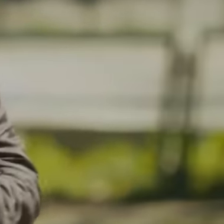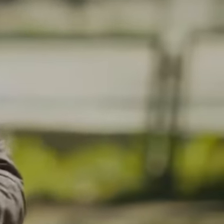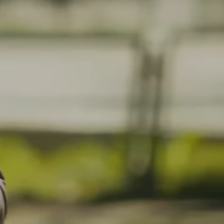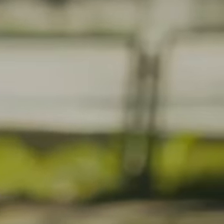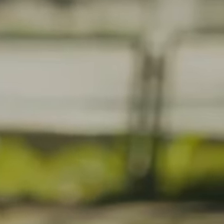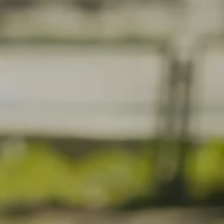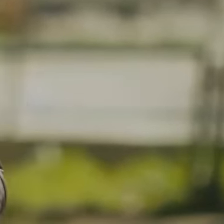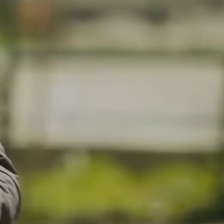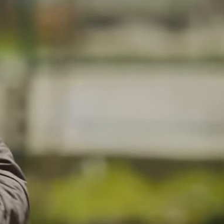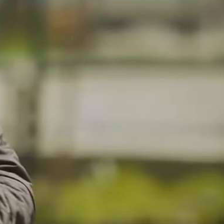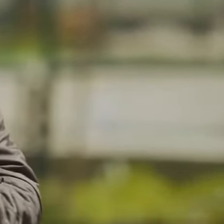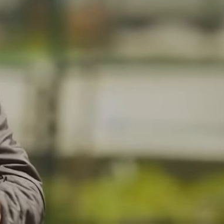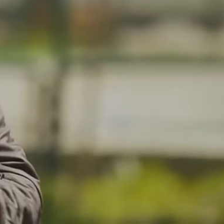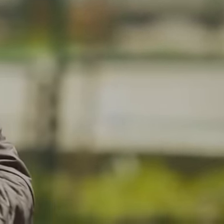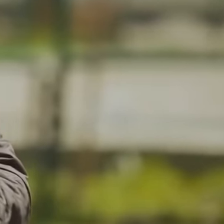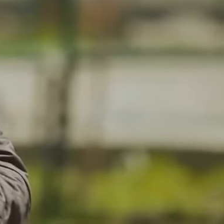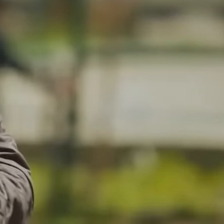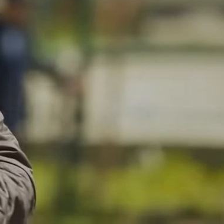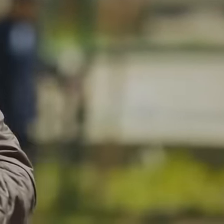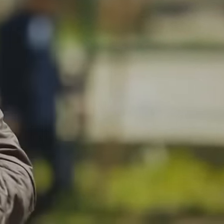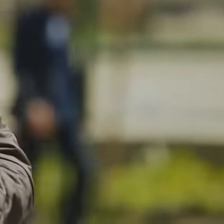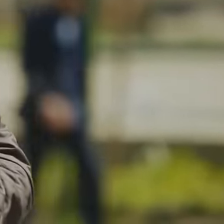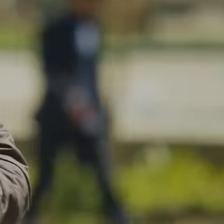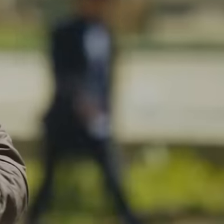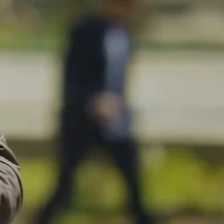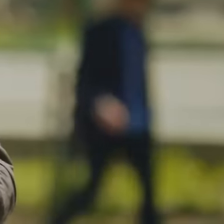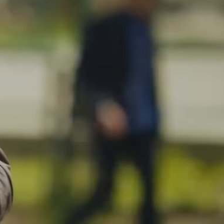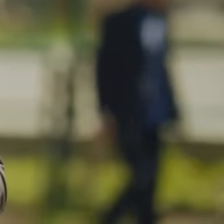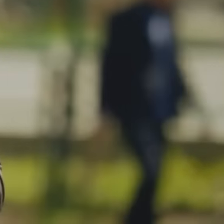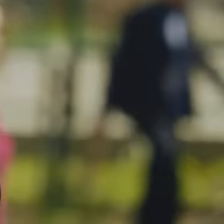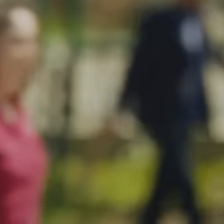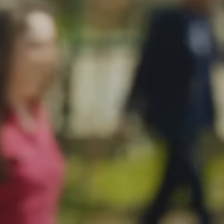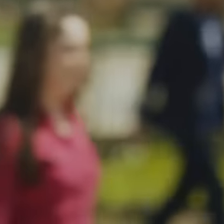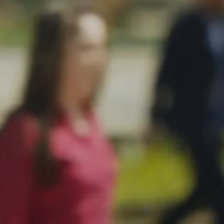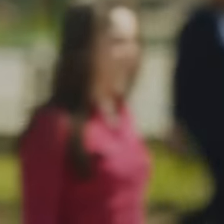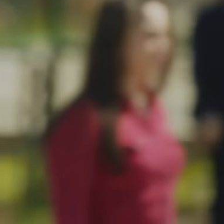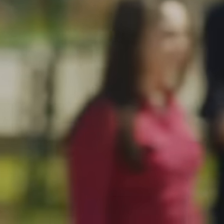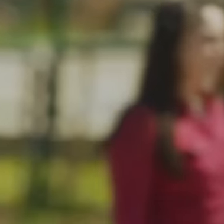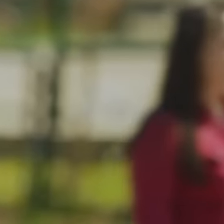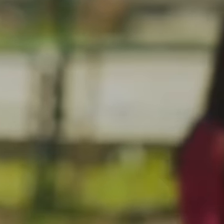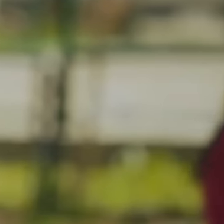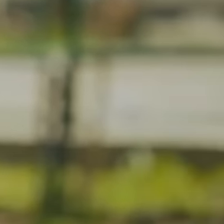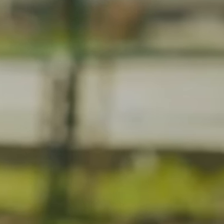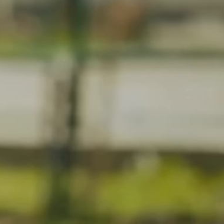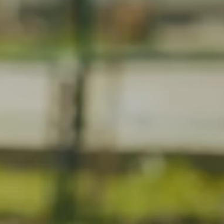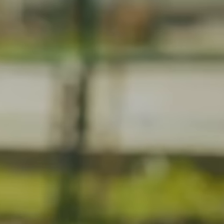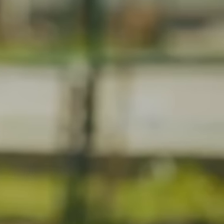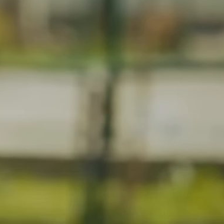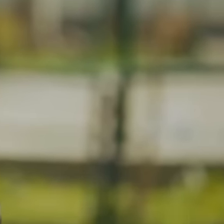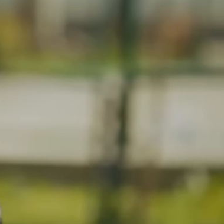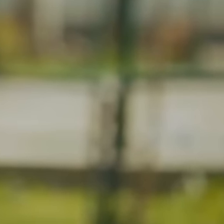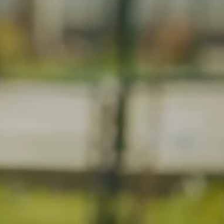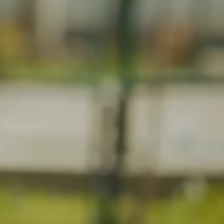Sol alt kutucuk Ayşen. Şu an İlyas Bey'le yemekteyim. Lütfen rahatsız etme yazdı. Yavaşlayan zamanda başını